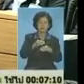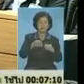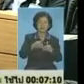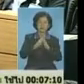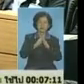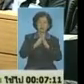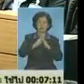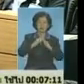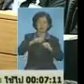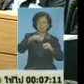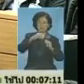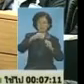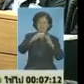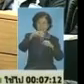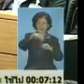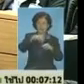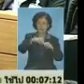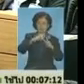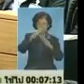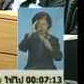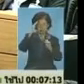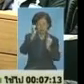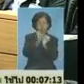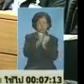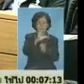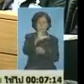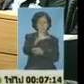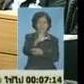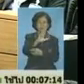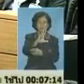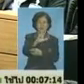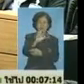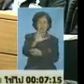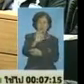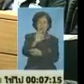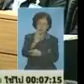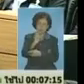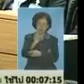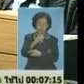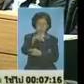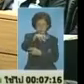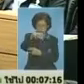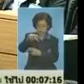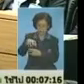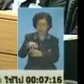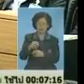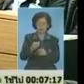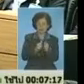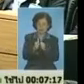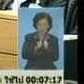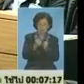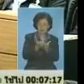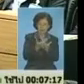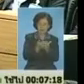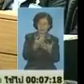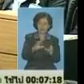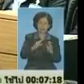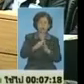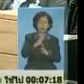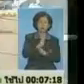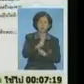าคารสถานีตำรวจทดแทนจำนวน396 หลังตามรายงานของคณะกรรมการประกวดราคาซึ่งบริษัท PCC Development